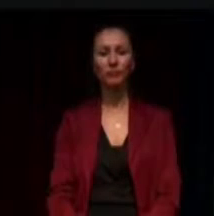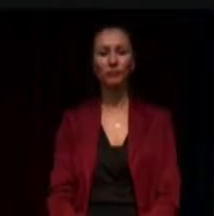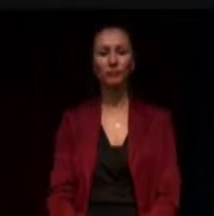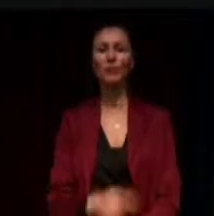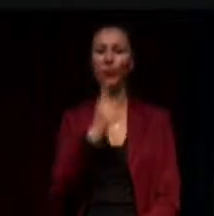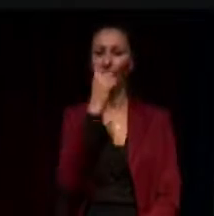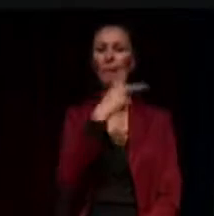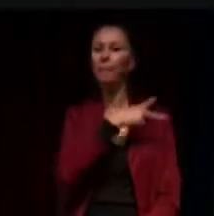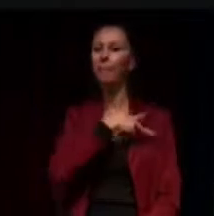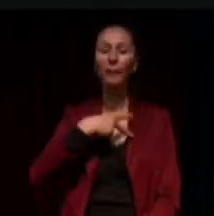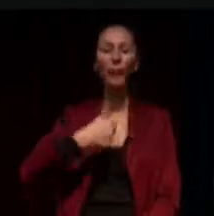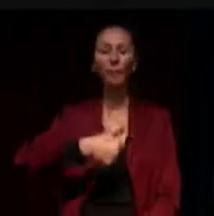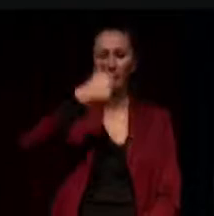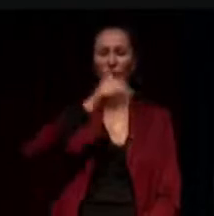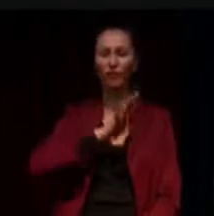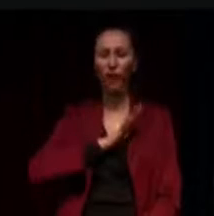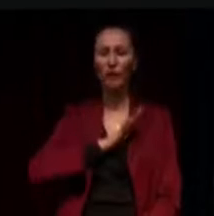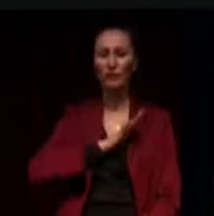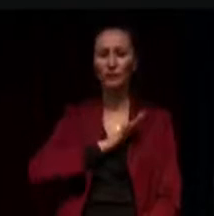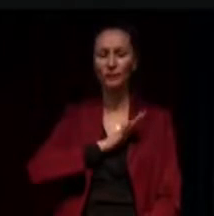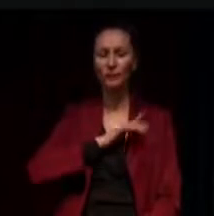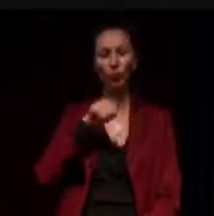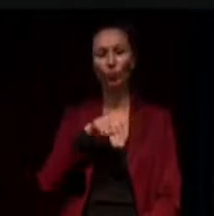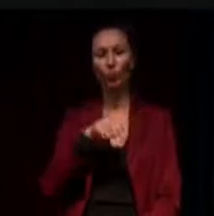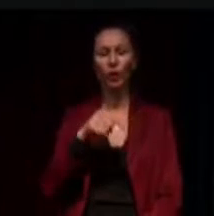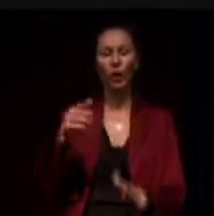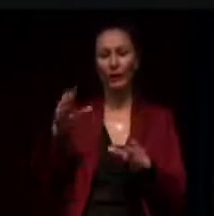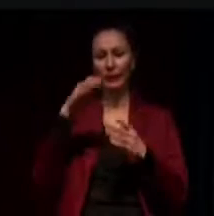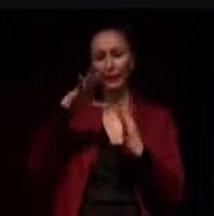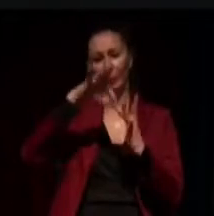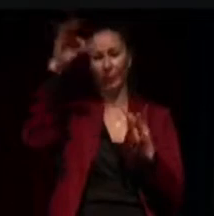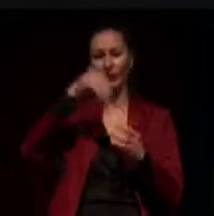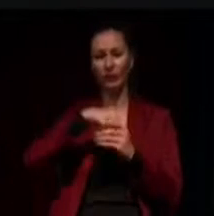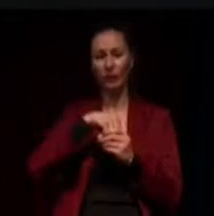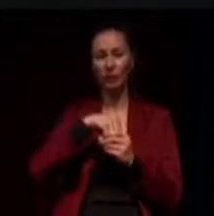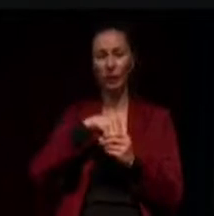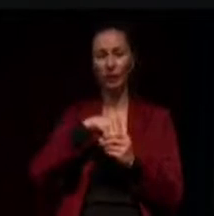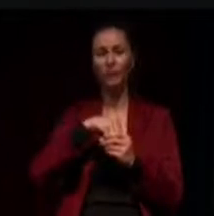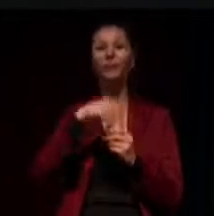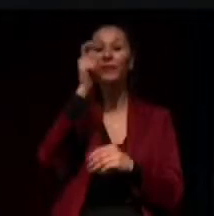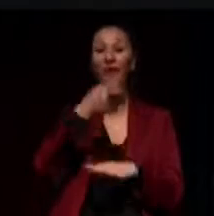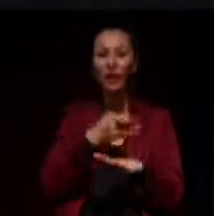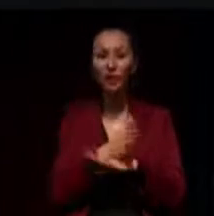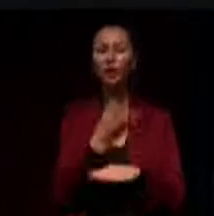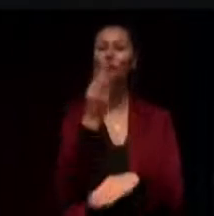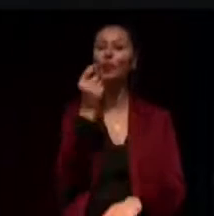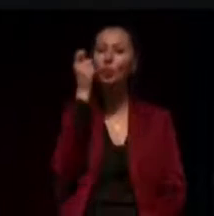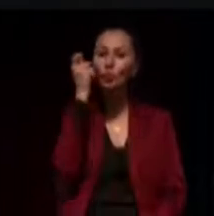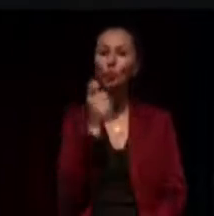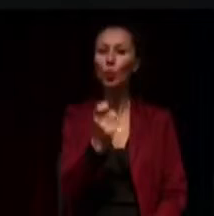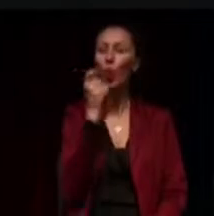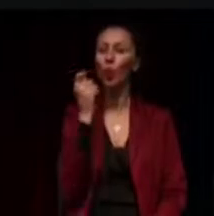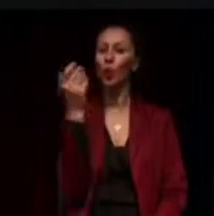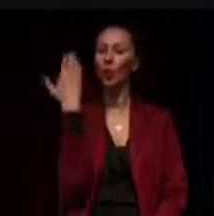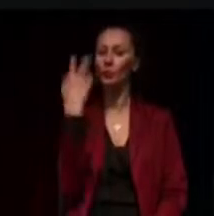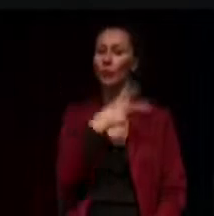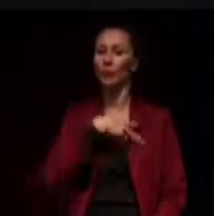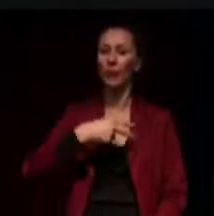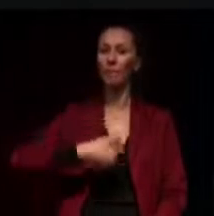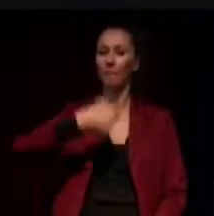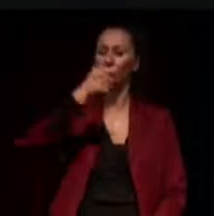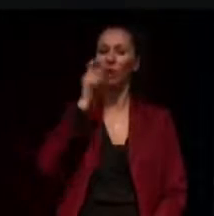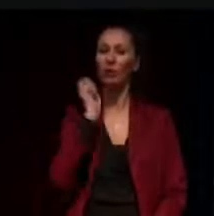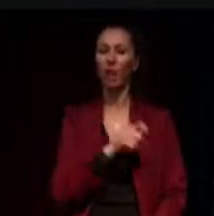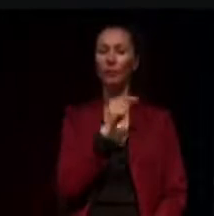Bir belediye başkanı vardı bunların arasında ki gerçekten çok zor koşullar altında belediye